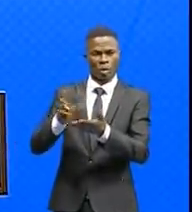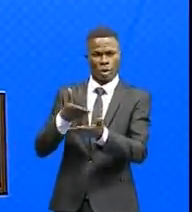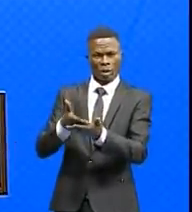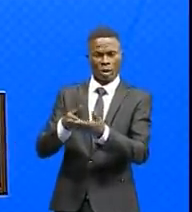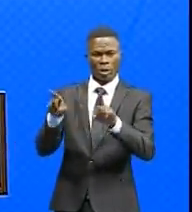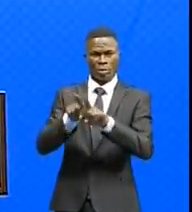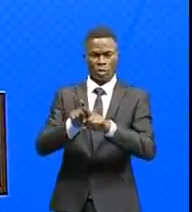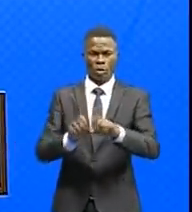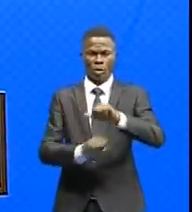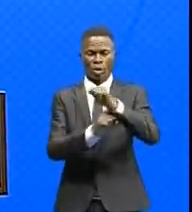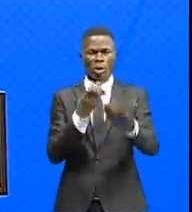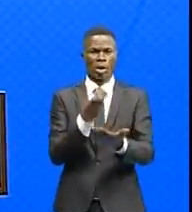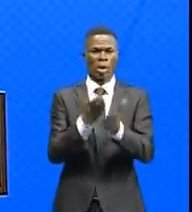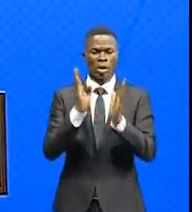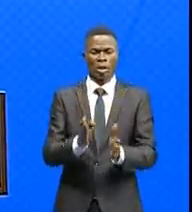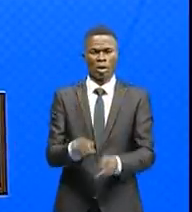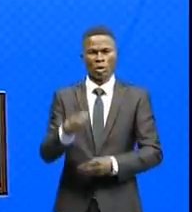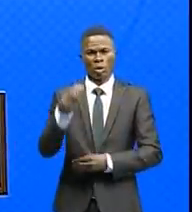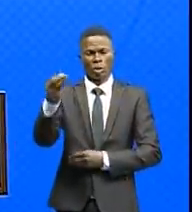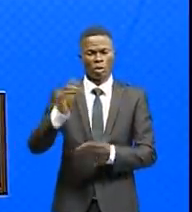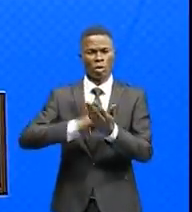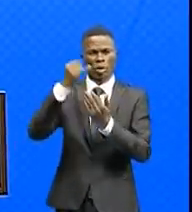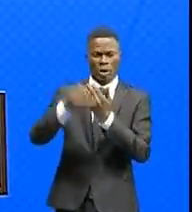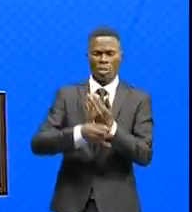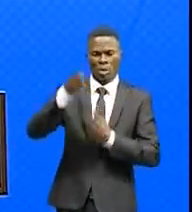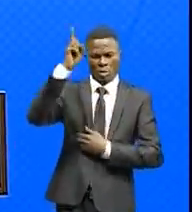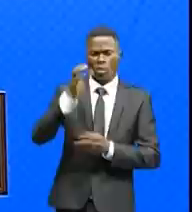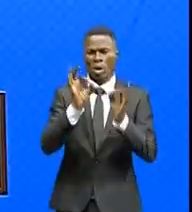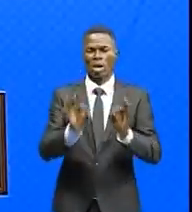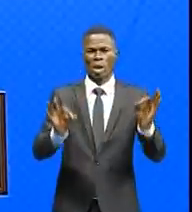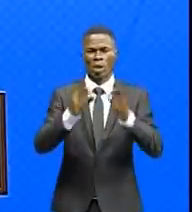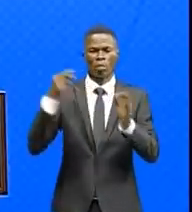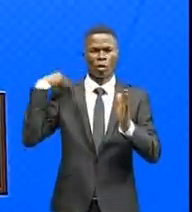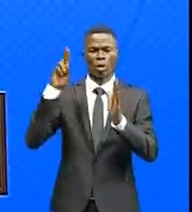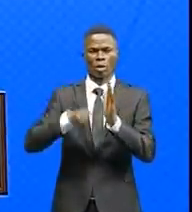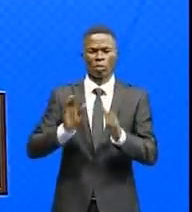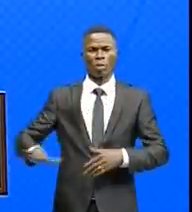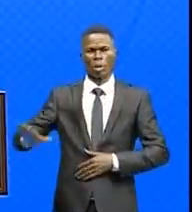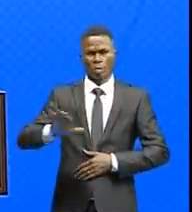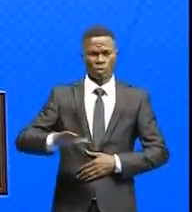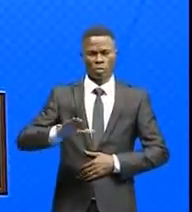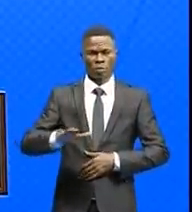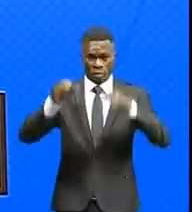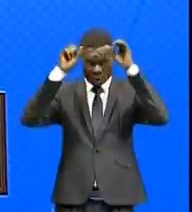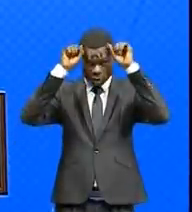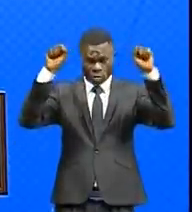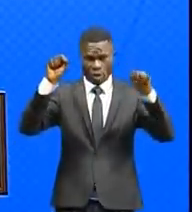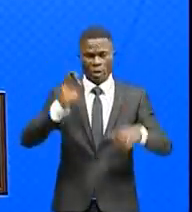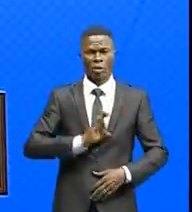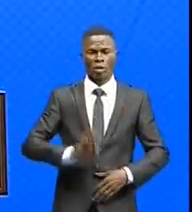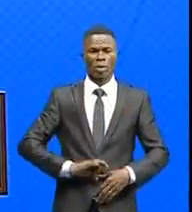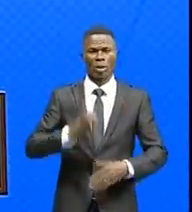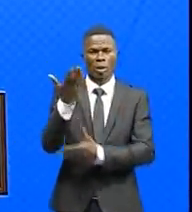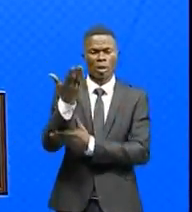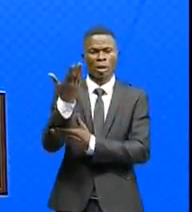titre d'appui budgétaire en vue de financer les projets prioritaires du gouvernement de la République, le chef de l'État a invité